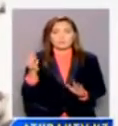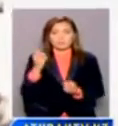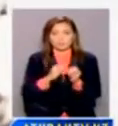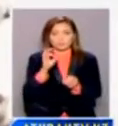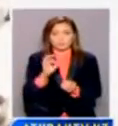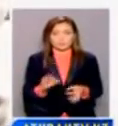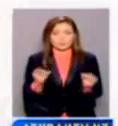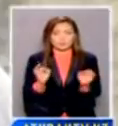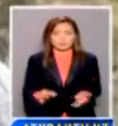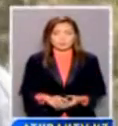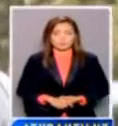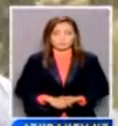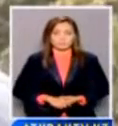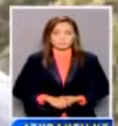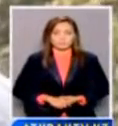разделились.